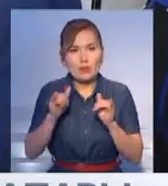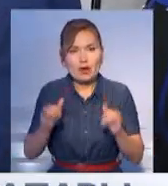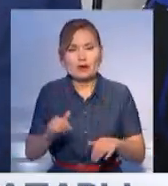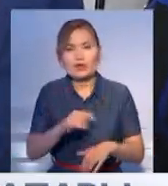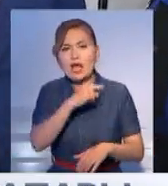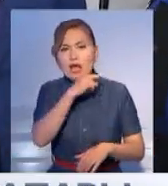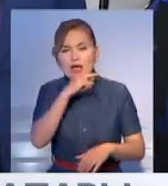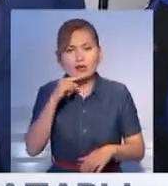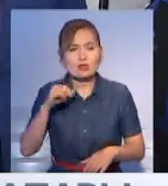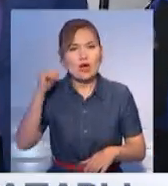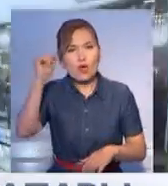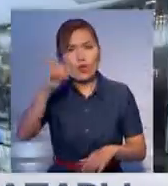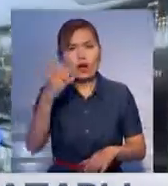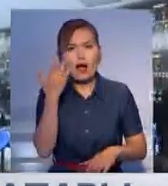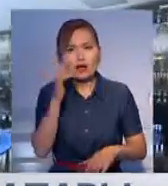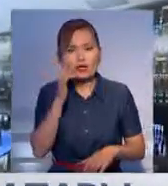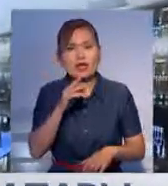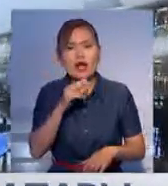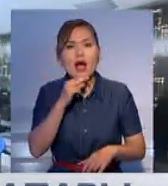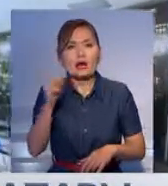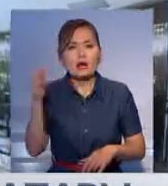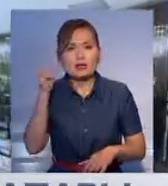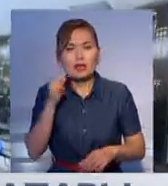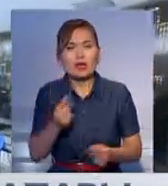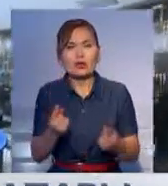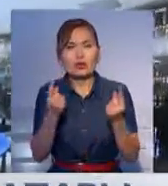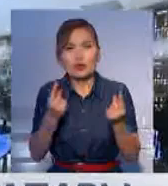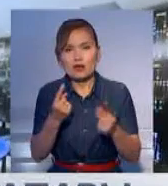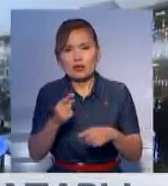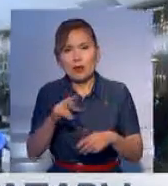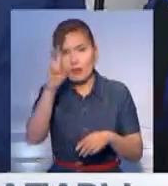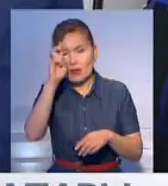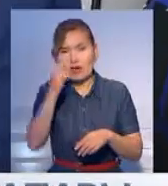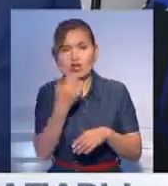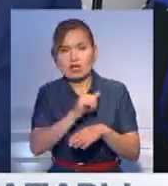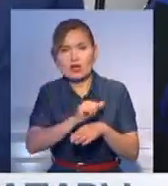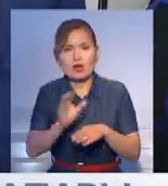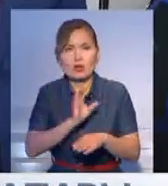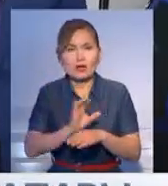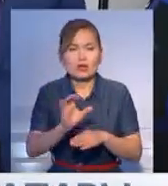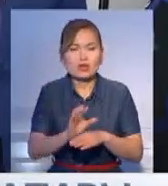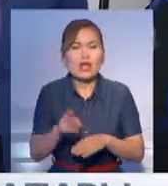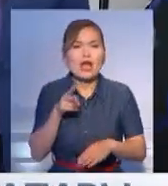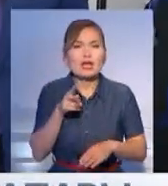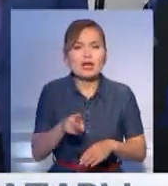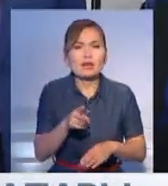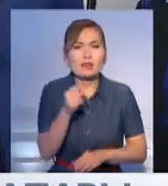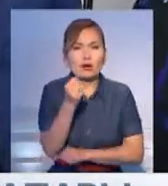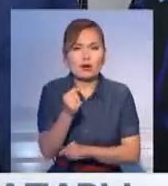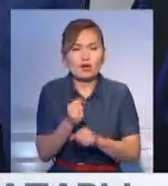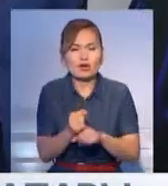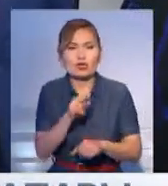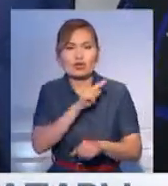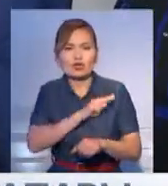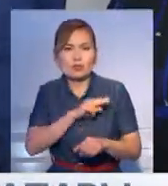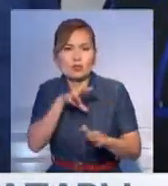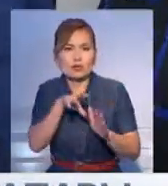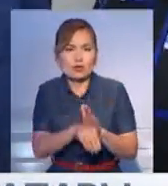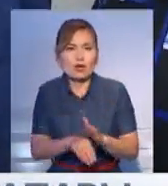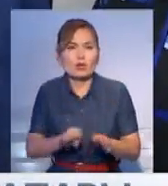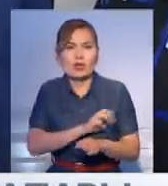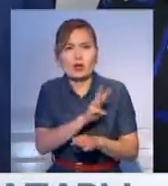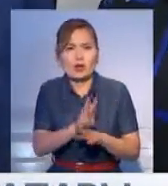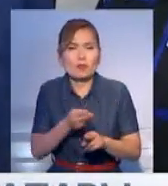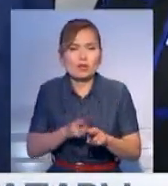қана қоймай, Ресей, Өзбекстан, АқШ, Қытай сынды елдерге де жөнелтіліп жатыр. Онда 2 мыңға жуық адам жұмыс істейді. Қызметкерлердің